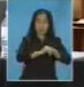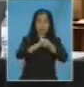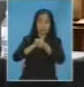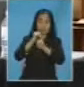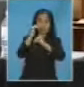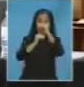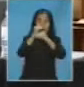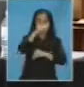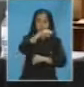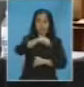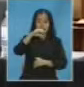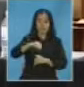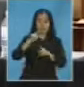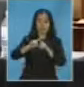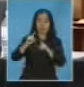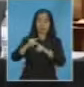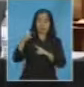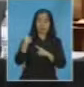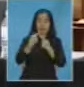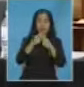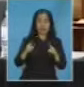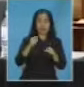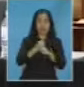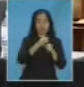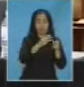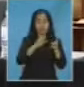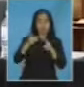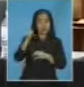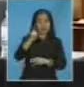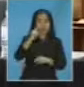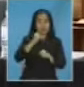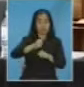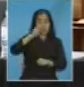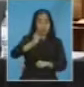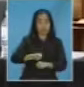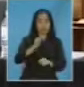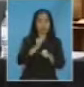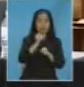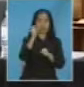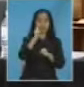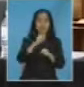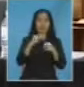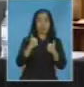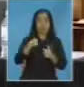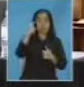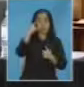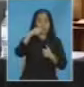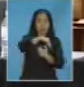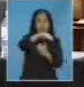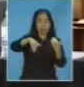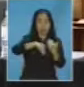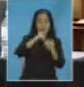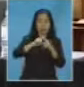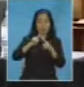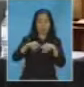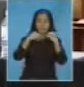ที่ยั่งยืนมาใช้ในการปฏิบัติแล้วทำอย่างไรถึงจะเป็นจริงด้วยเหตุนี้คำว่าธรรมาภิบาลสิ่งแวดล้อมเนี่ยมันจะครอบคลุมถึงการที่จะให้ประชาช